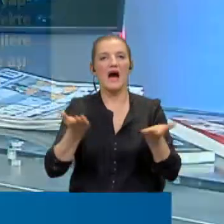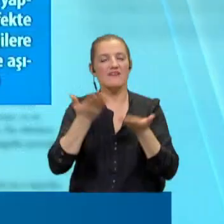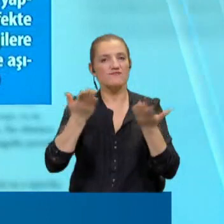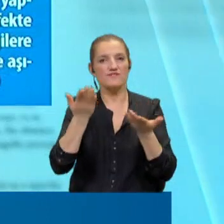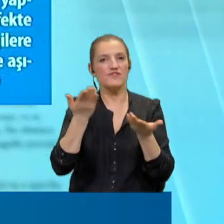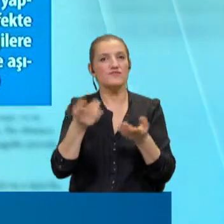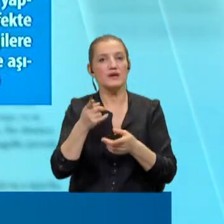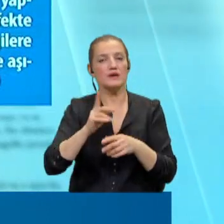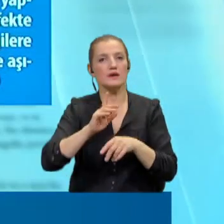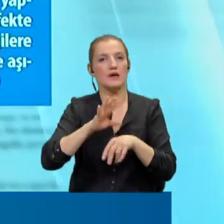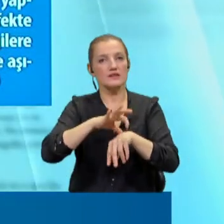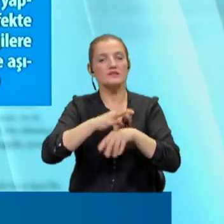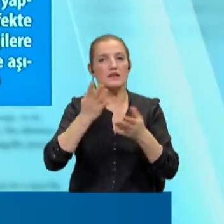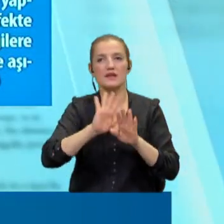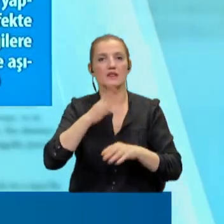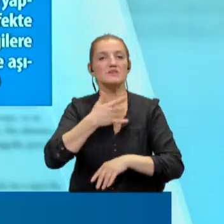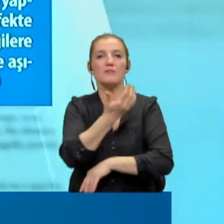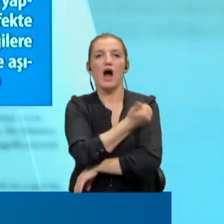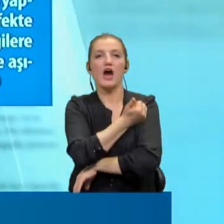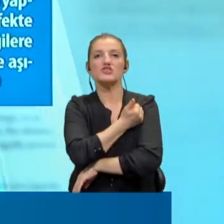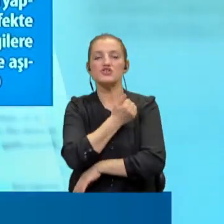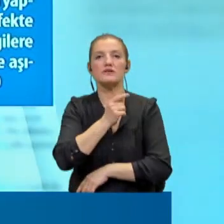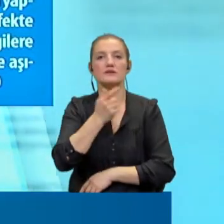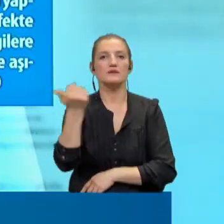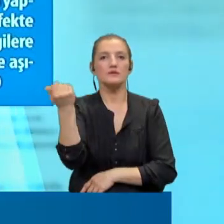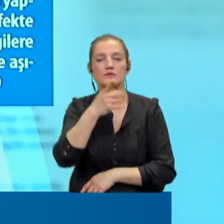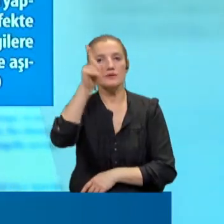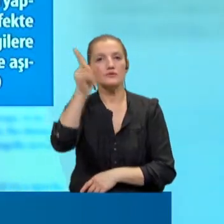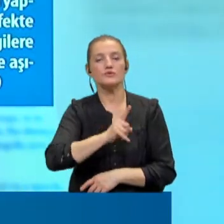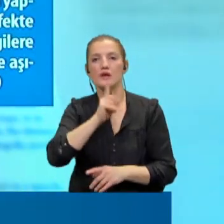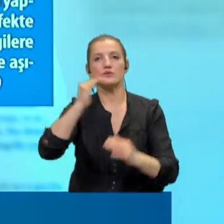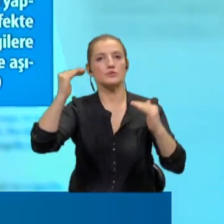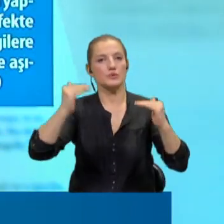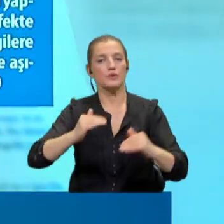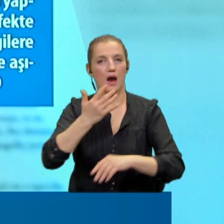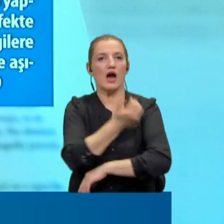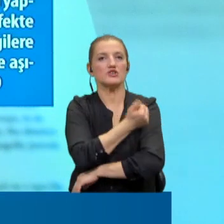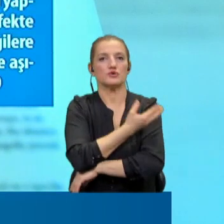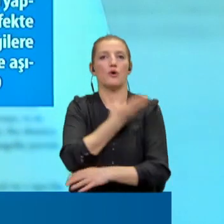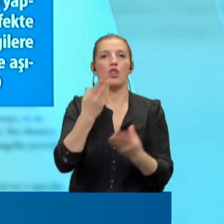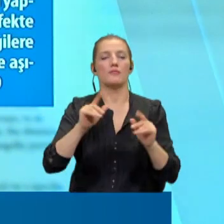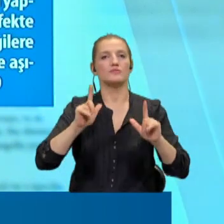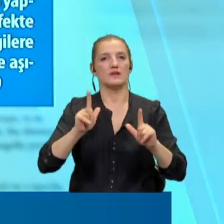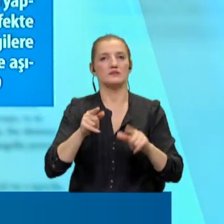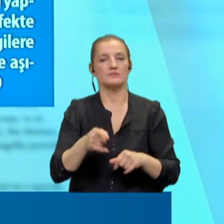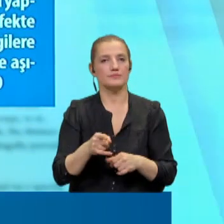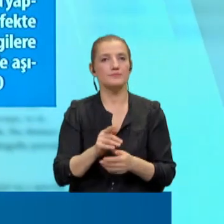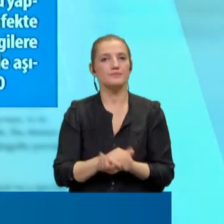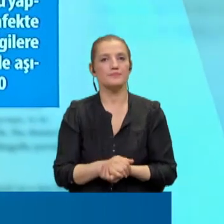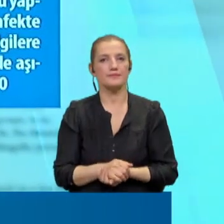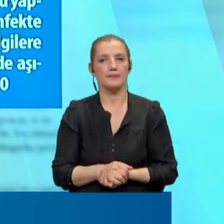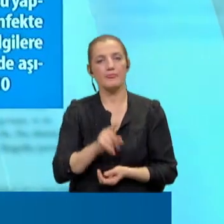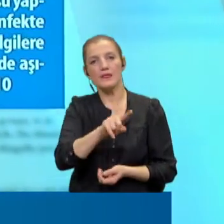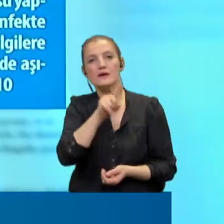güvenmeyen im bizim aşı oranımız düşük ve aşı olmamız gerekiyor karar gazetesinde yer alan haber